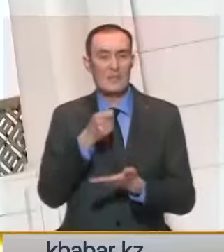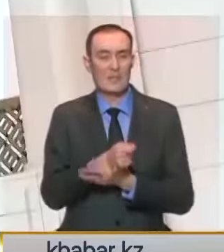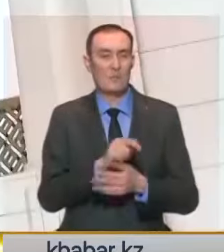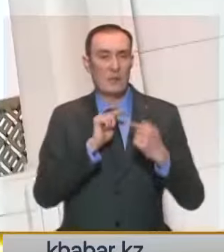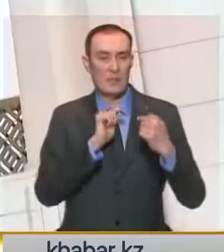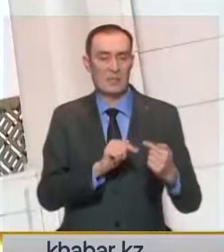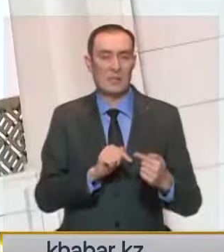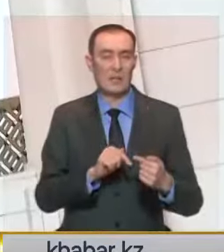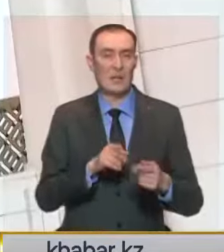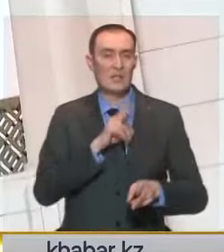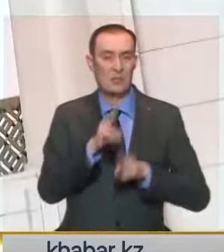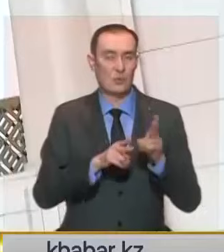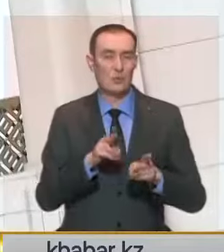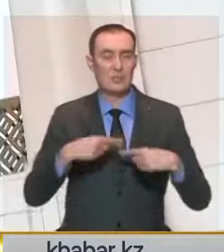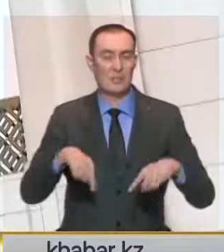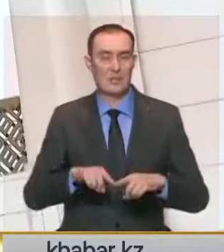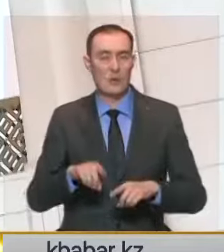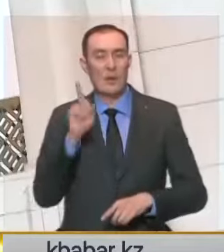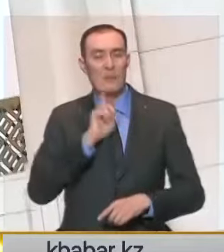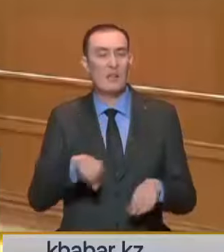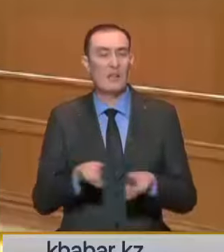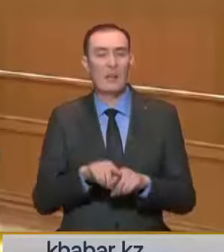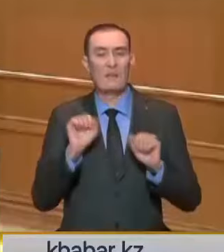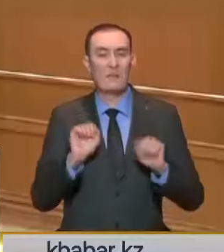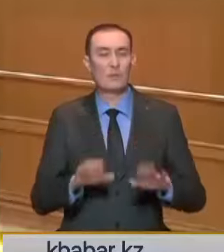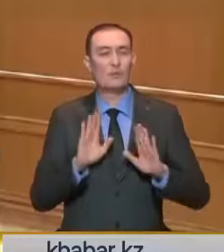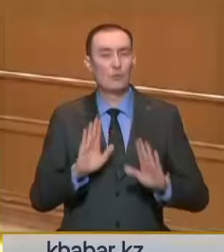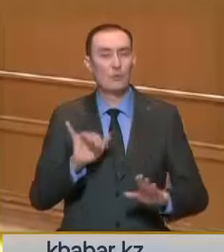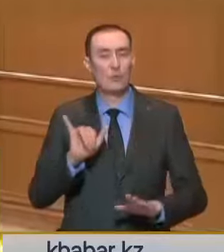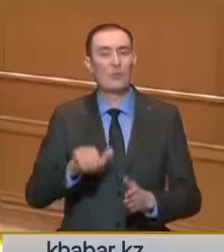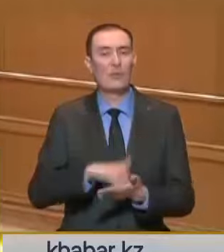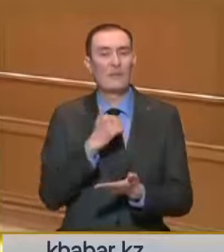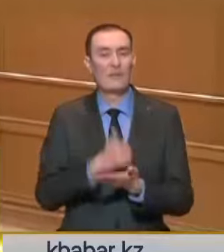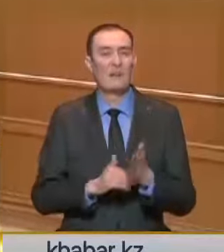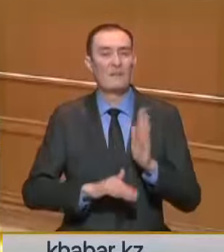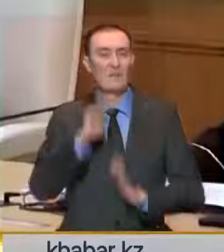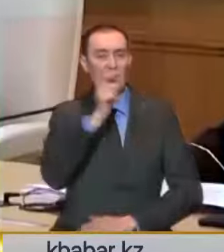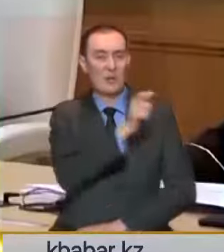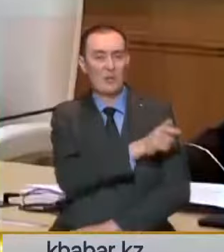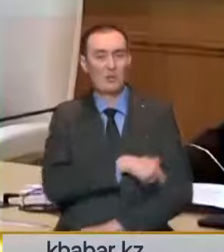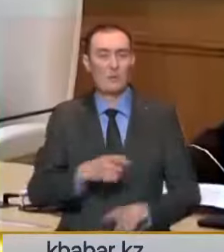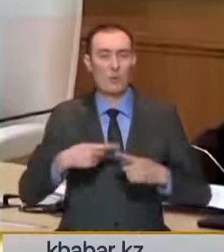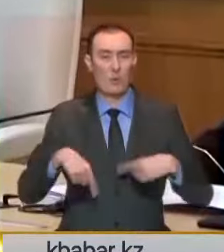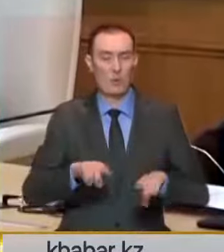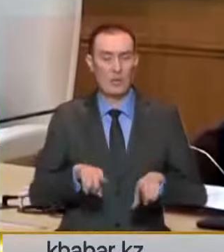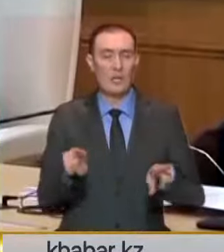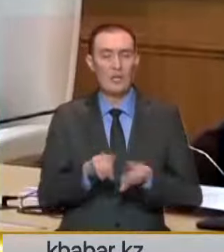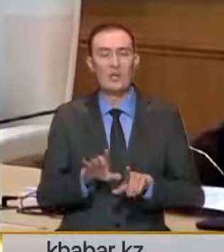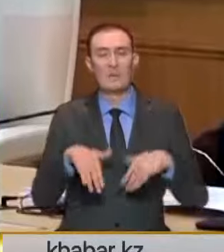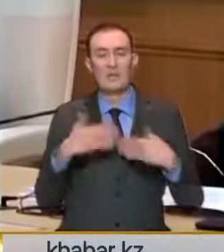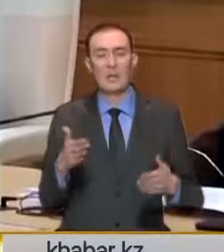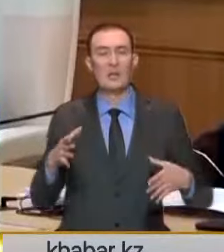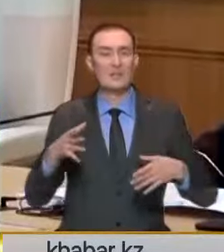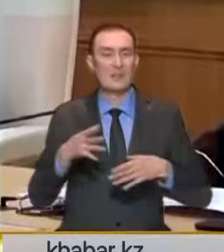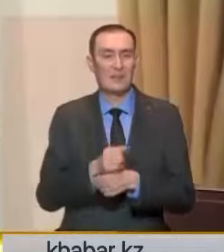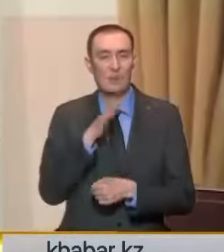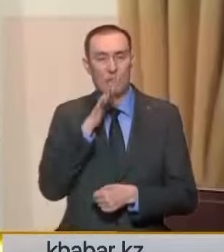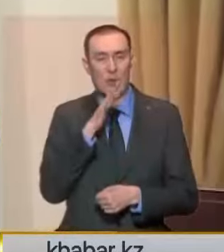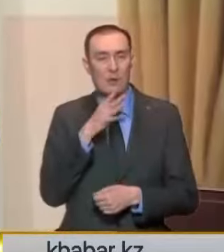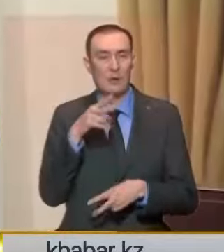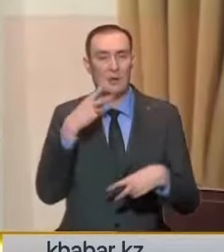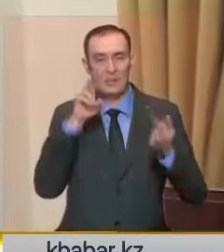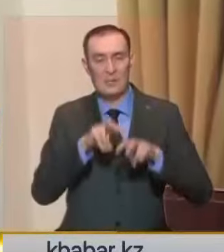протесты в кассационную инстанцию. Пока такая возможность есть только у главы высшего надзорного органа. Также предлагается сократить срок